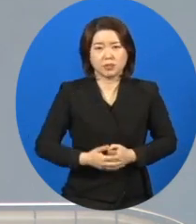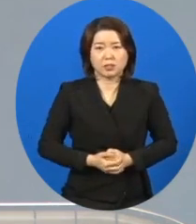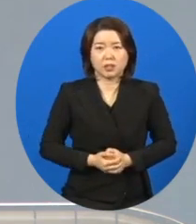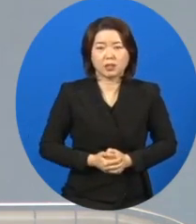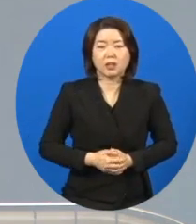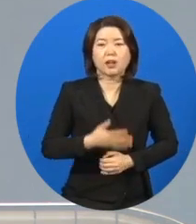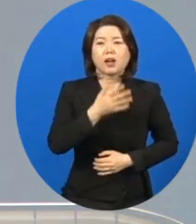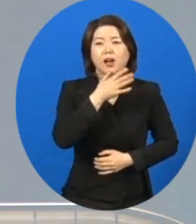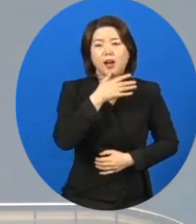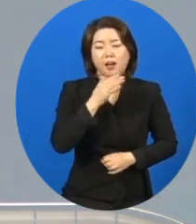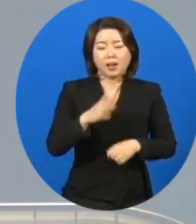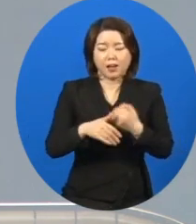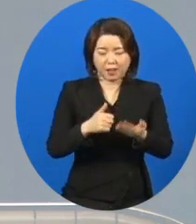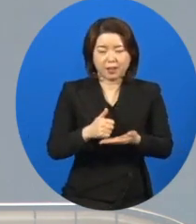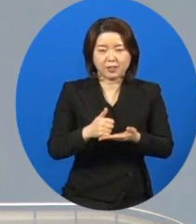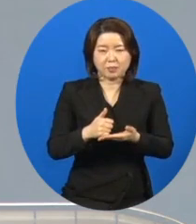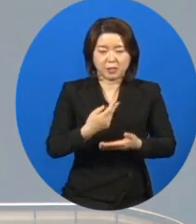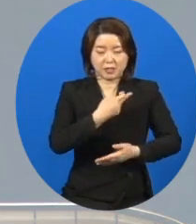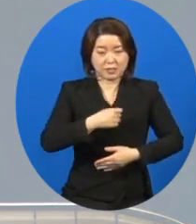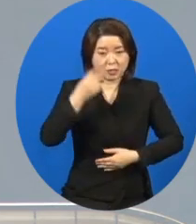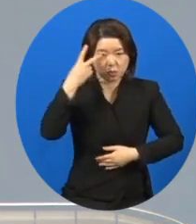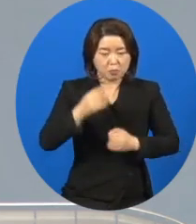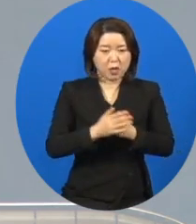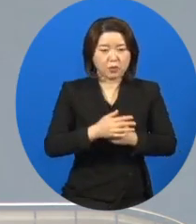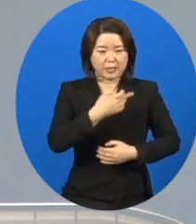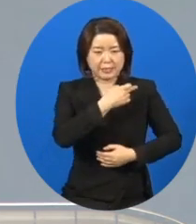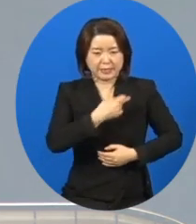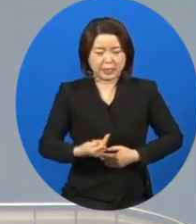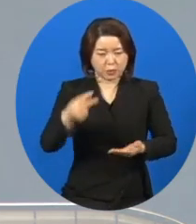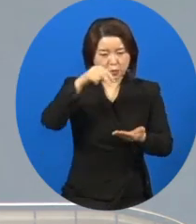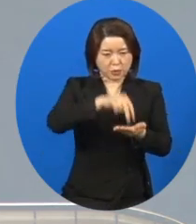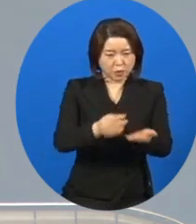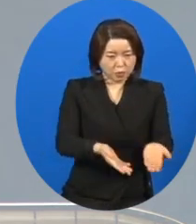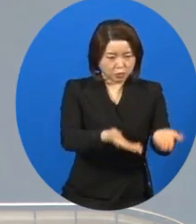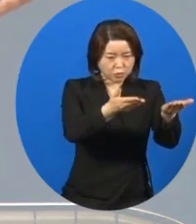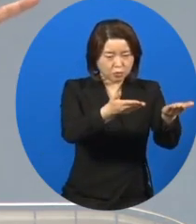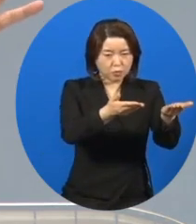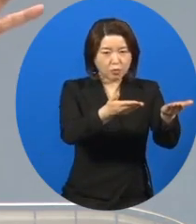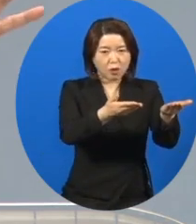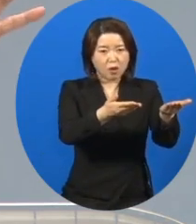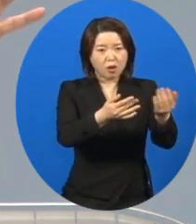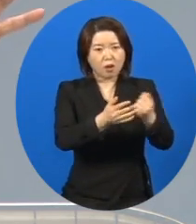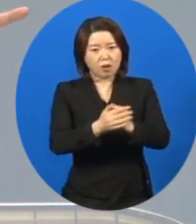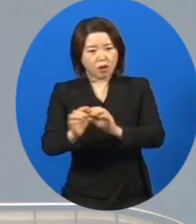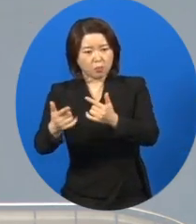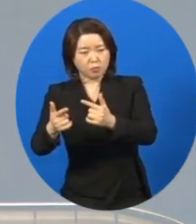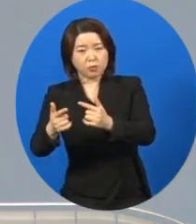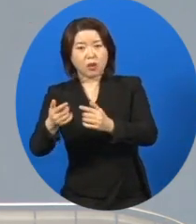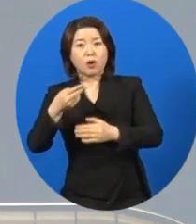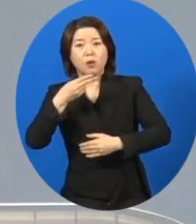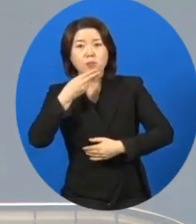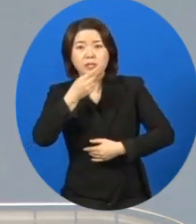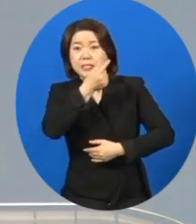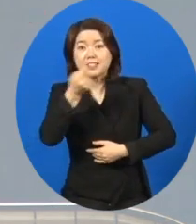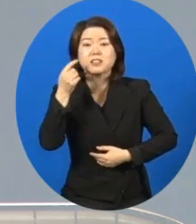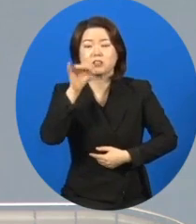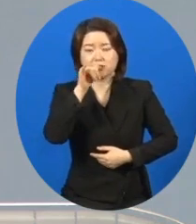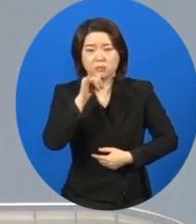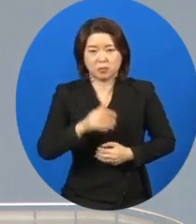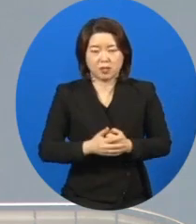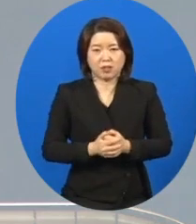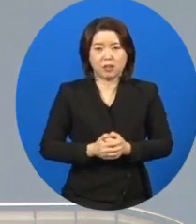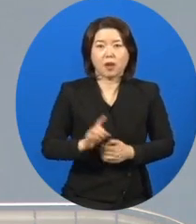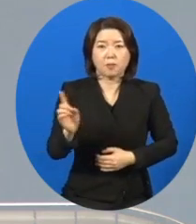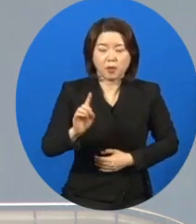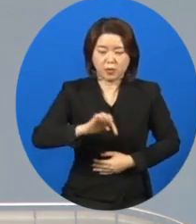아, 하나님이 사도 바울을 사도로 세웠구나. 부인할 수 없는 증거가 있었어요. 그게 뭐냐면